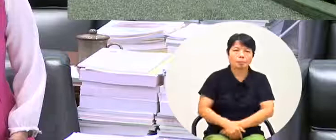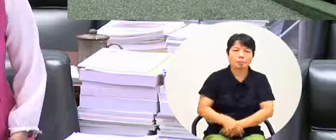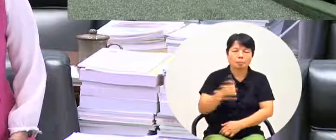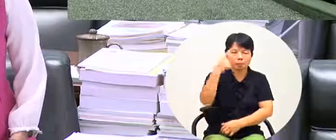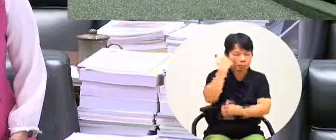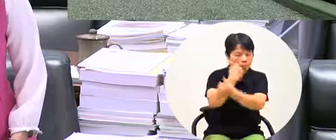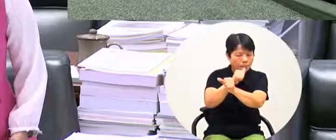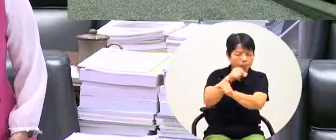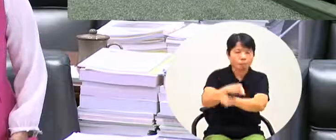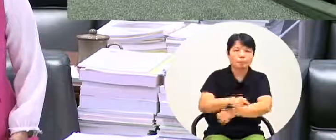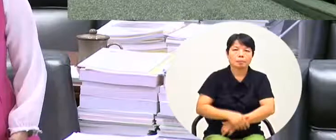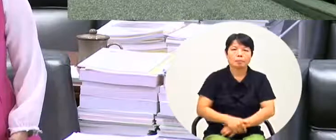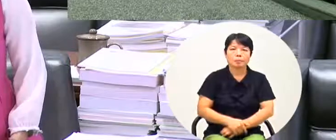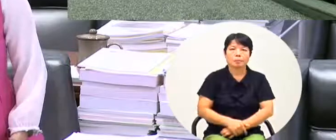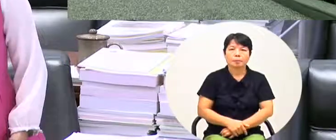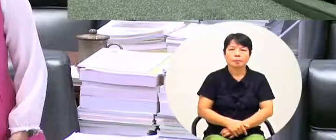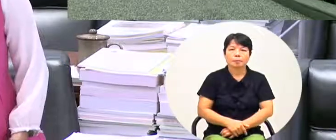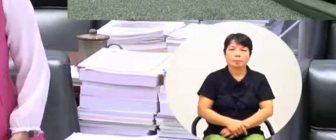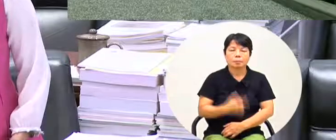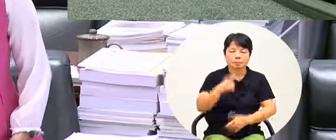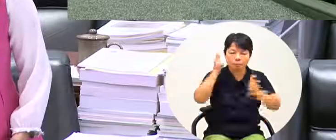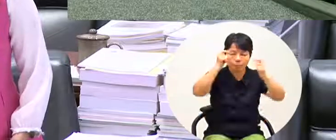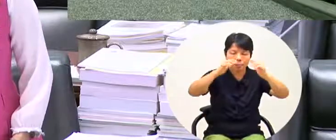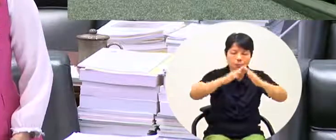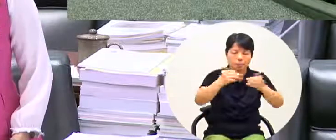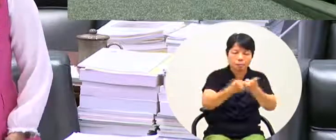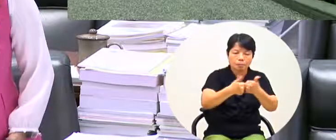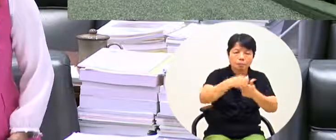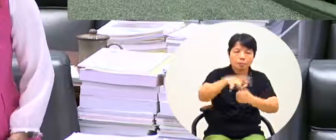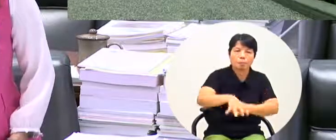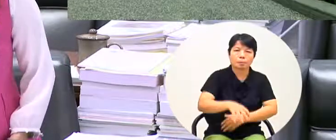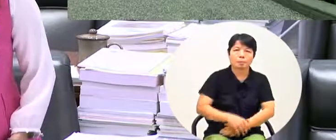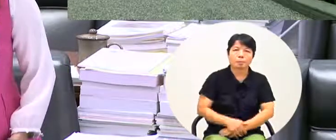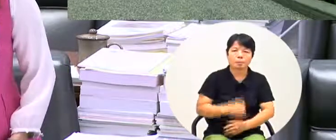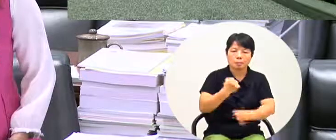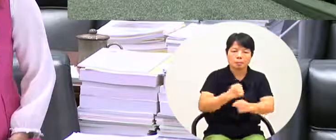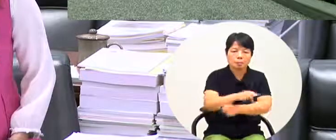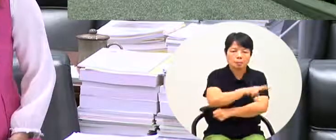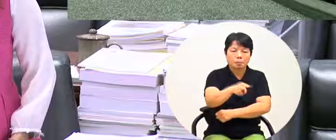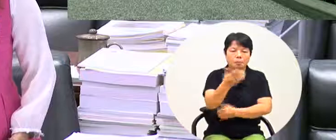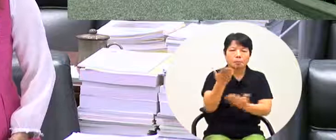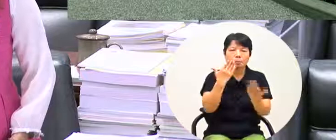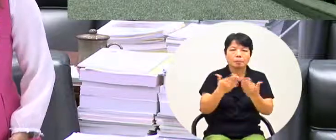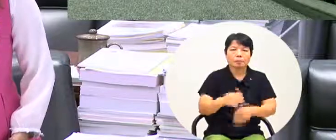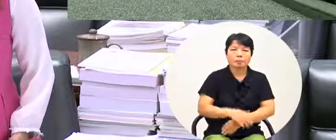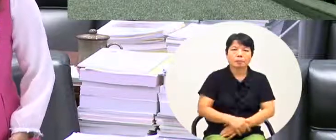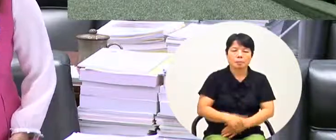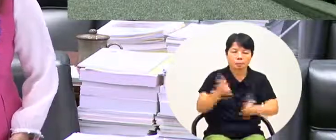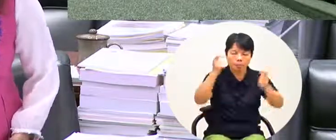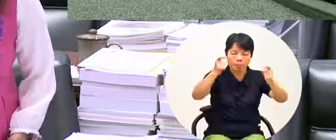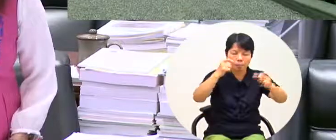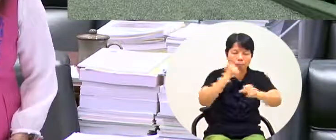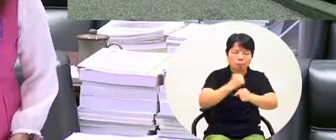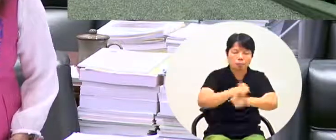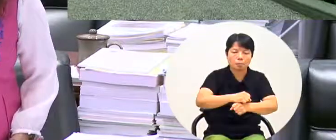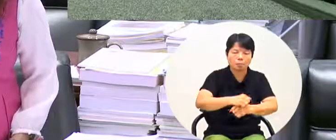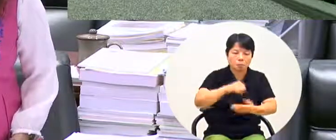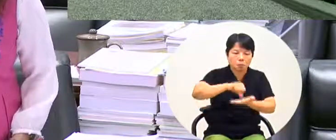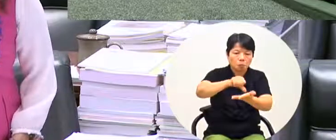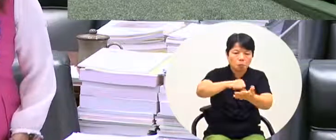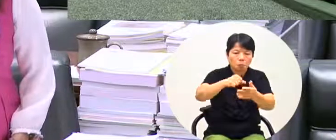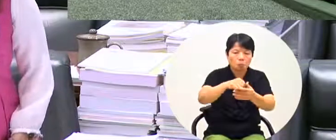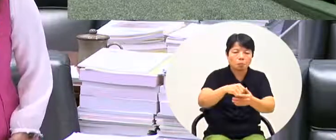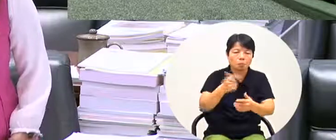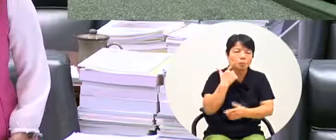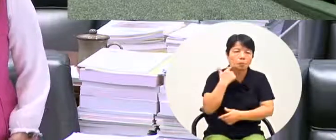讲的是我们高雄议会门口你看做得很漂亮，我们高雄不是没有做得很漂亮的绿篱，但是这个要靠很多的心思，